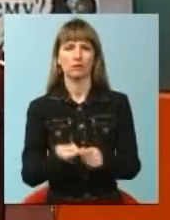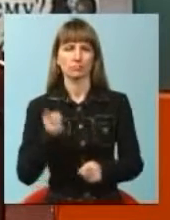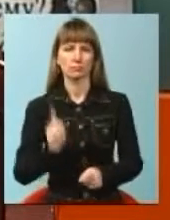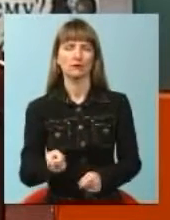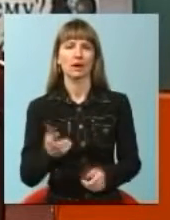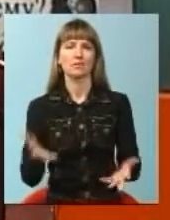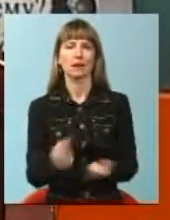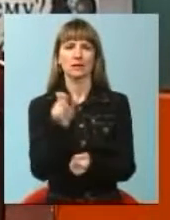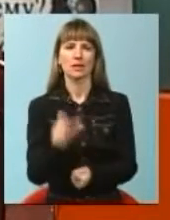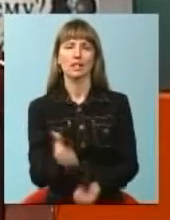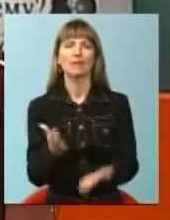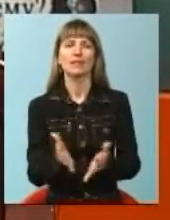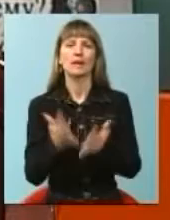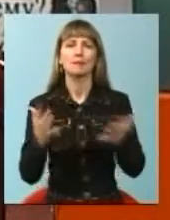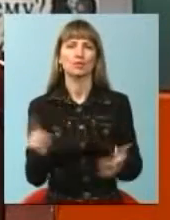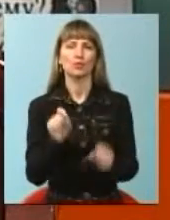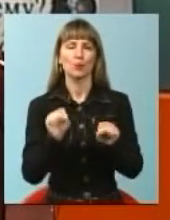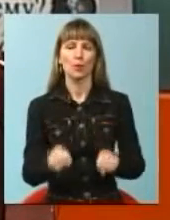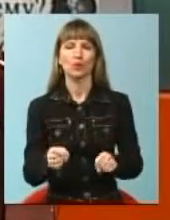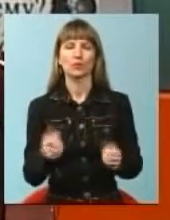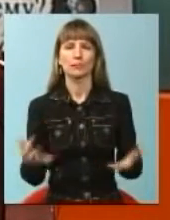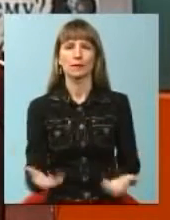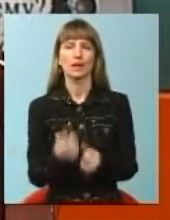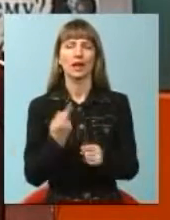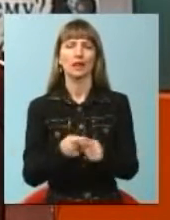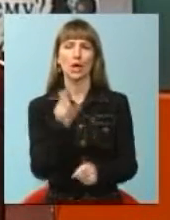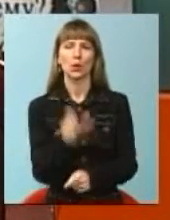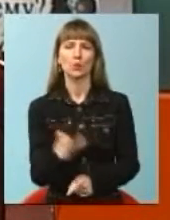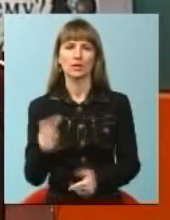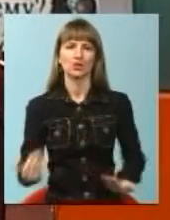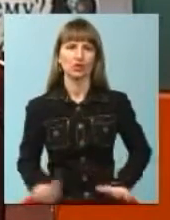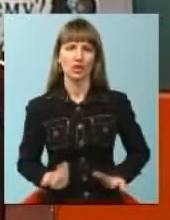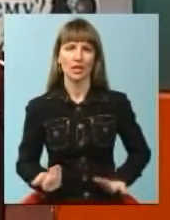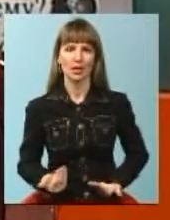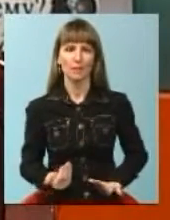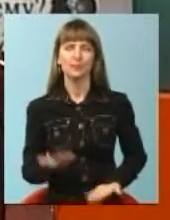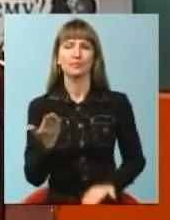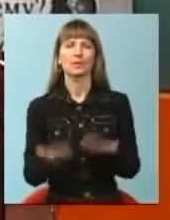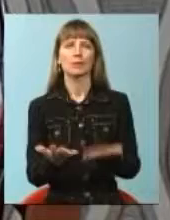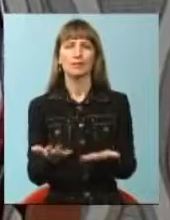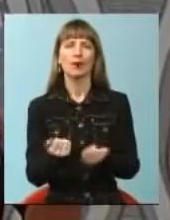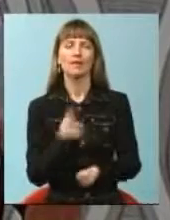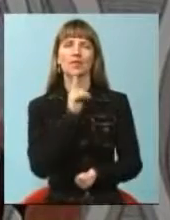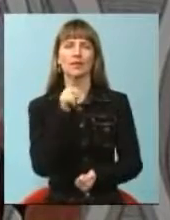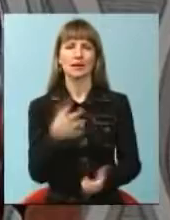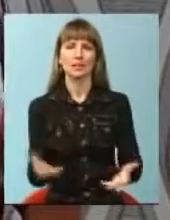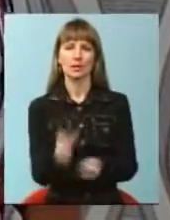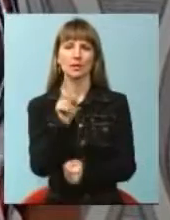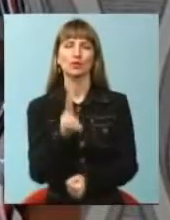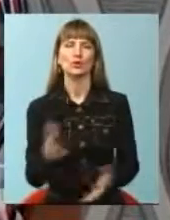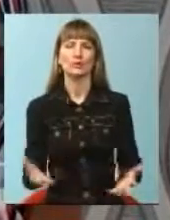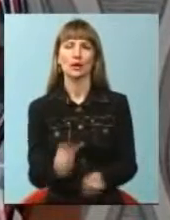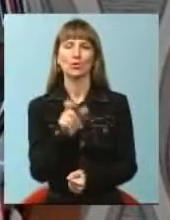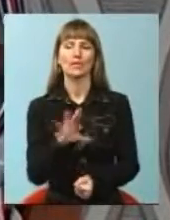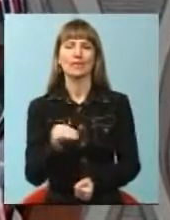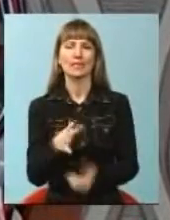що, мабуть, найбільше, що можна взагалі врятувати, це людське життя. А якщо брати до уваги тих рятувальників, хто рятує людей